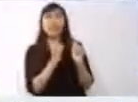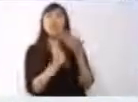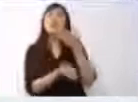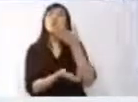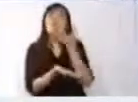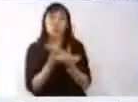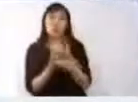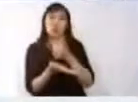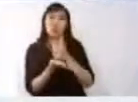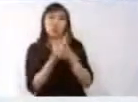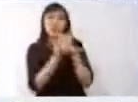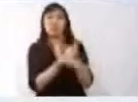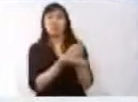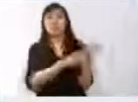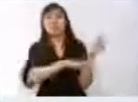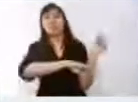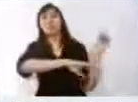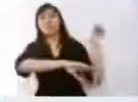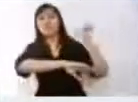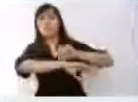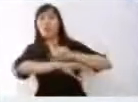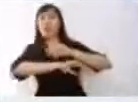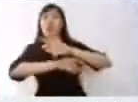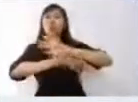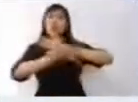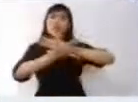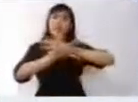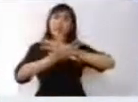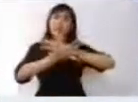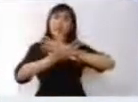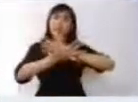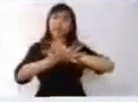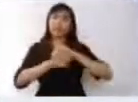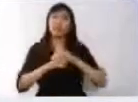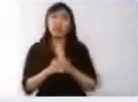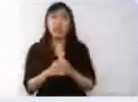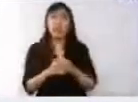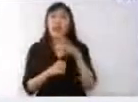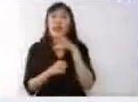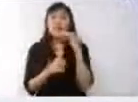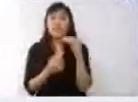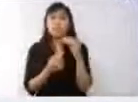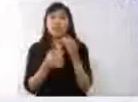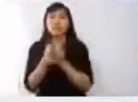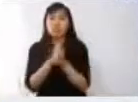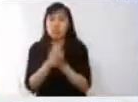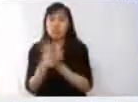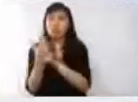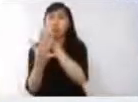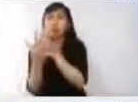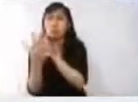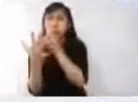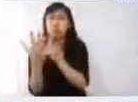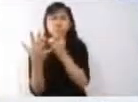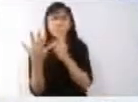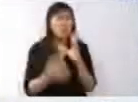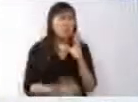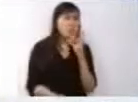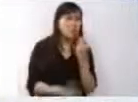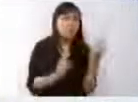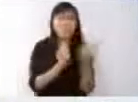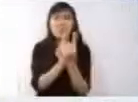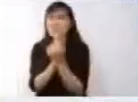Sa kabila po ng banta ng COVID-19, pursigido pa rin ang Japan na ituloy at pangunahan ang